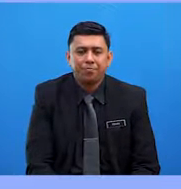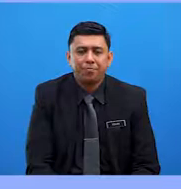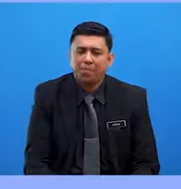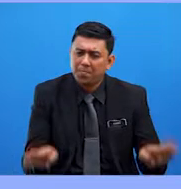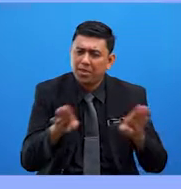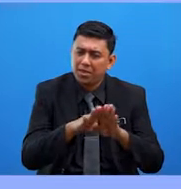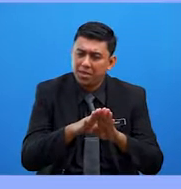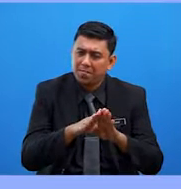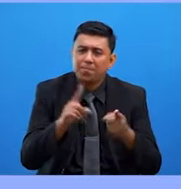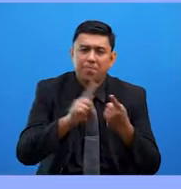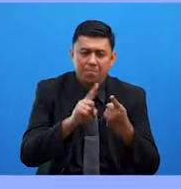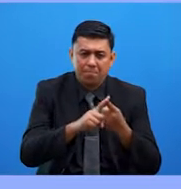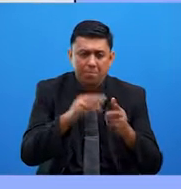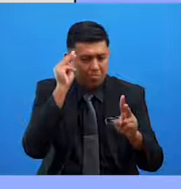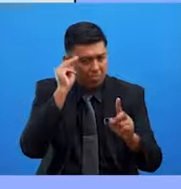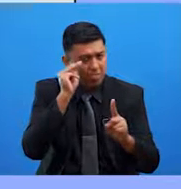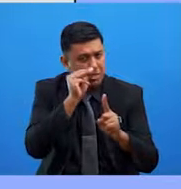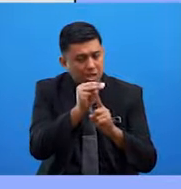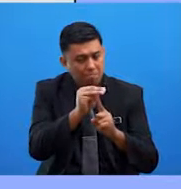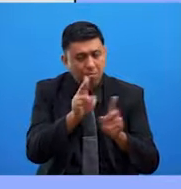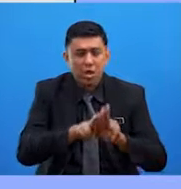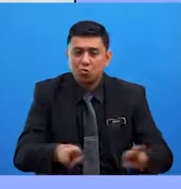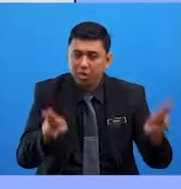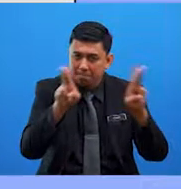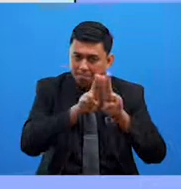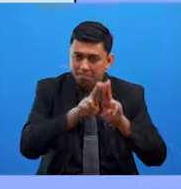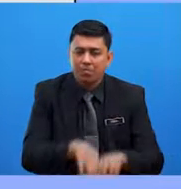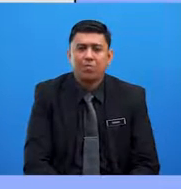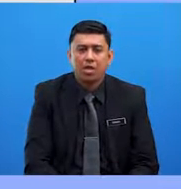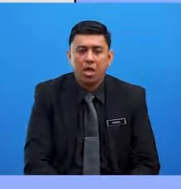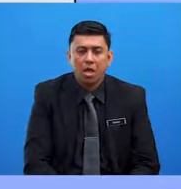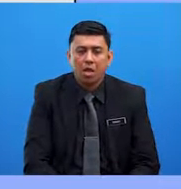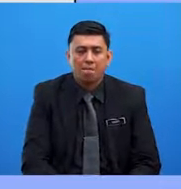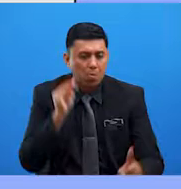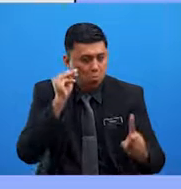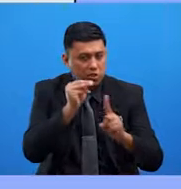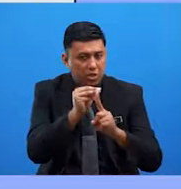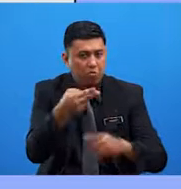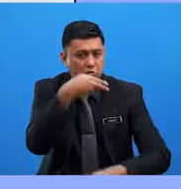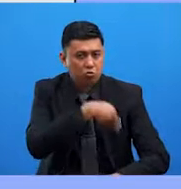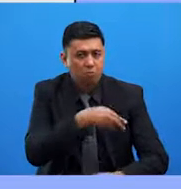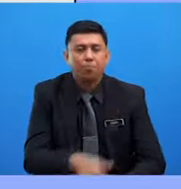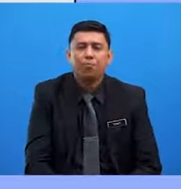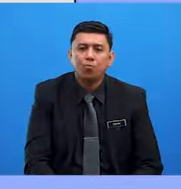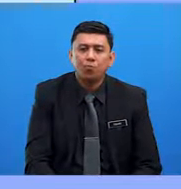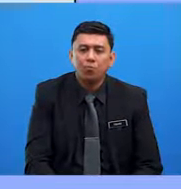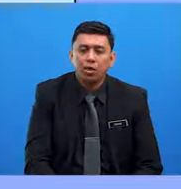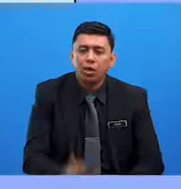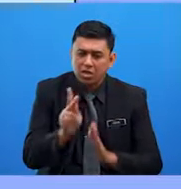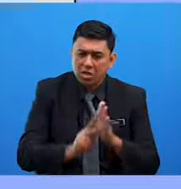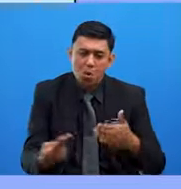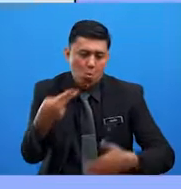Perbandingan pertama melalui matlamat utama organisasi bermotifkan untung adalah